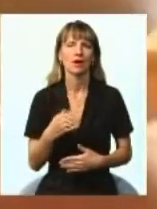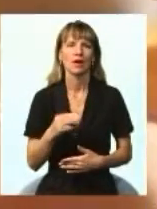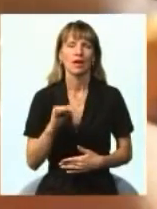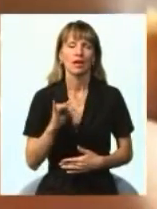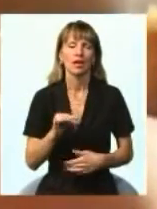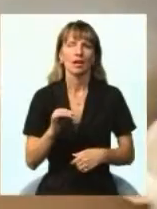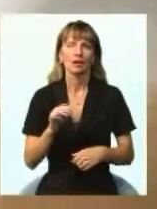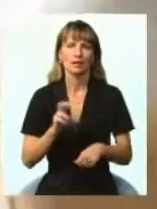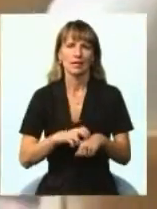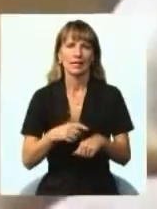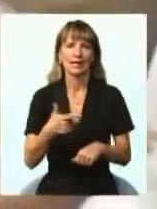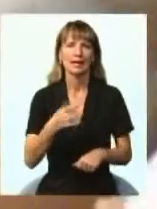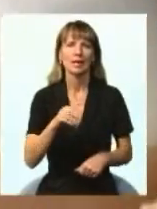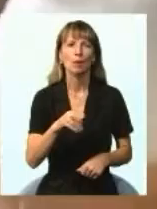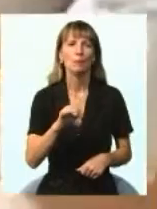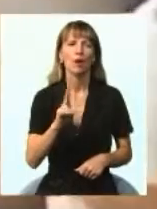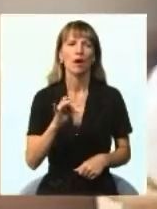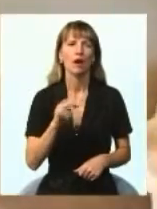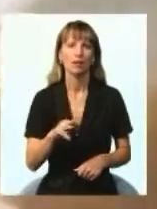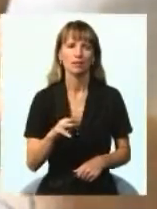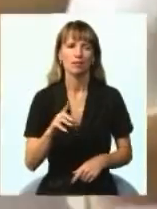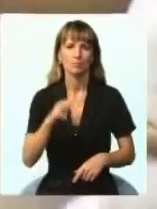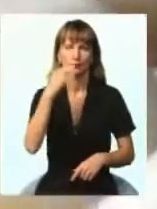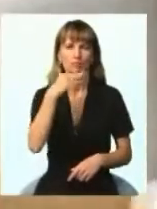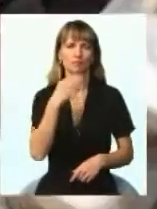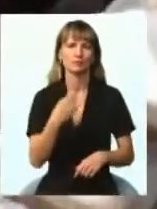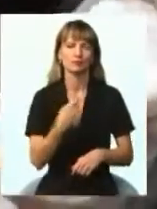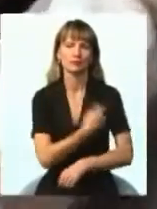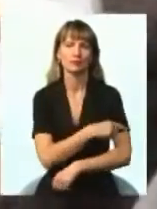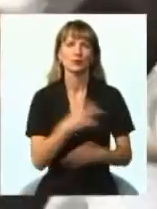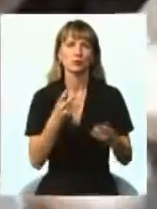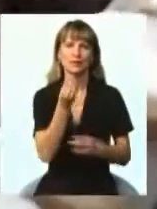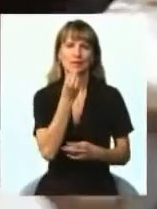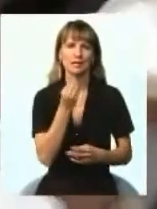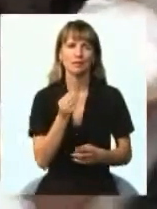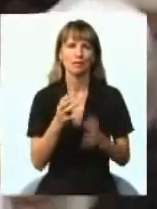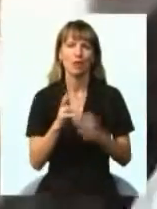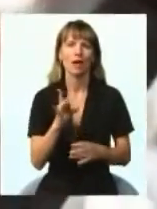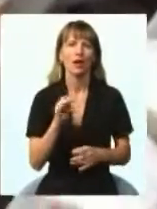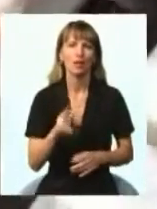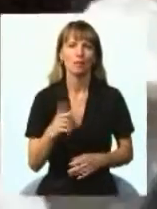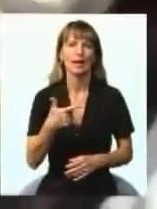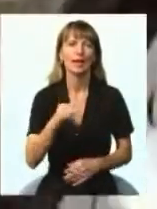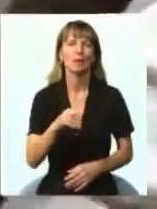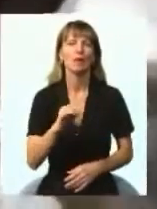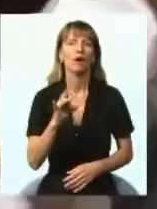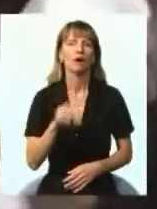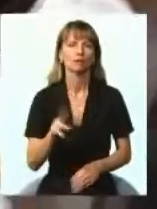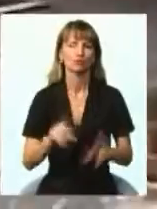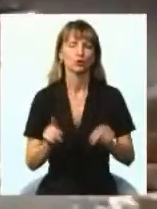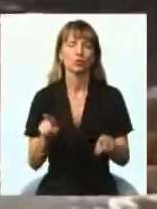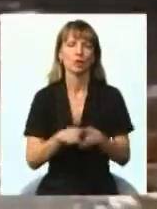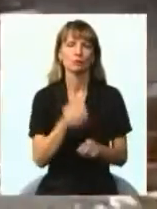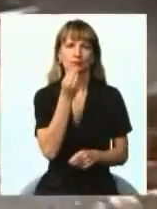лікар Гіппократ, якого називають батько медицини, радив їсти, як він казав, заморожений крем. Гіппократ вважав, що така страва